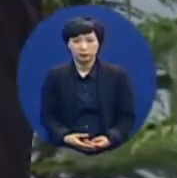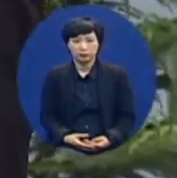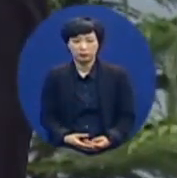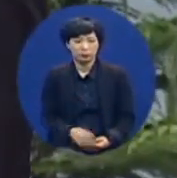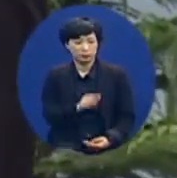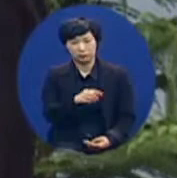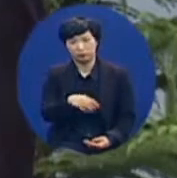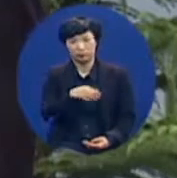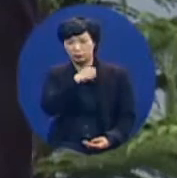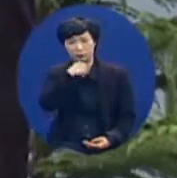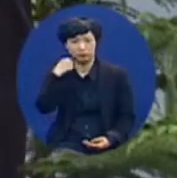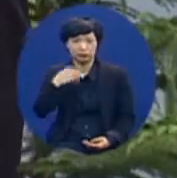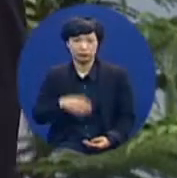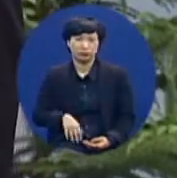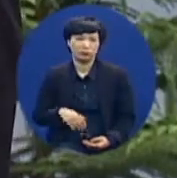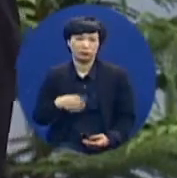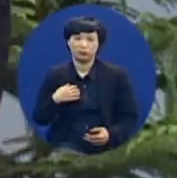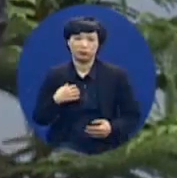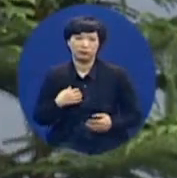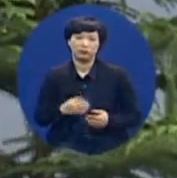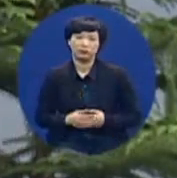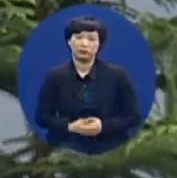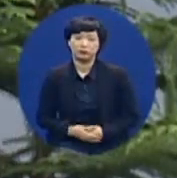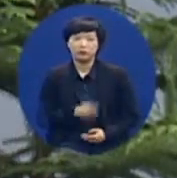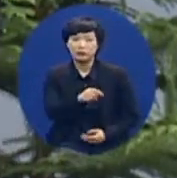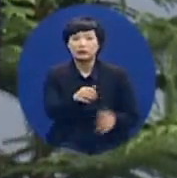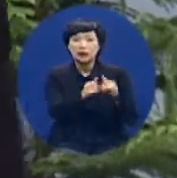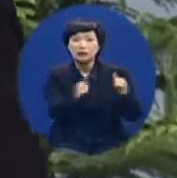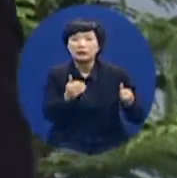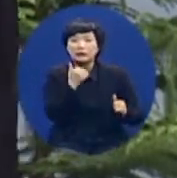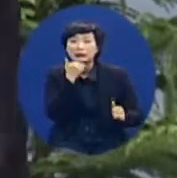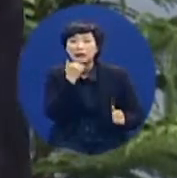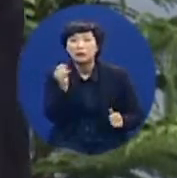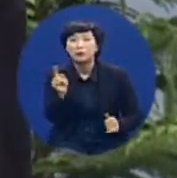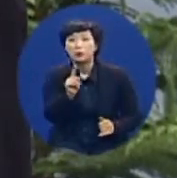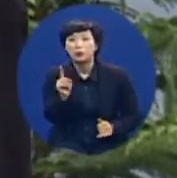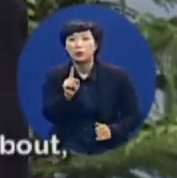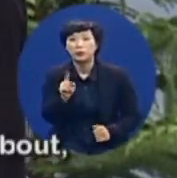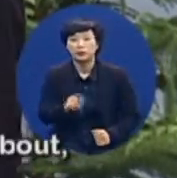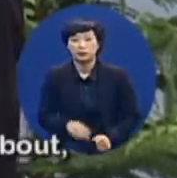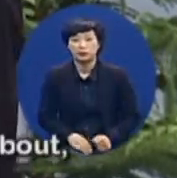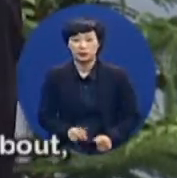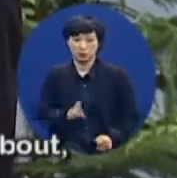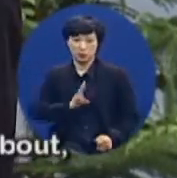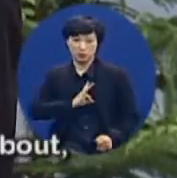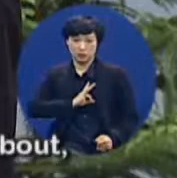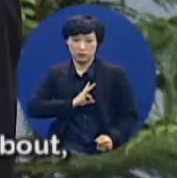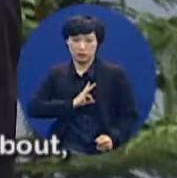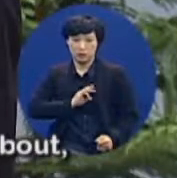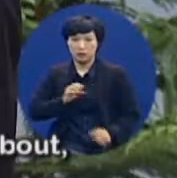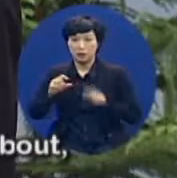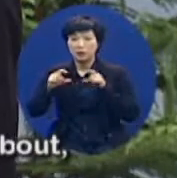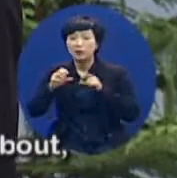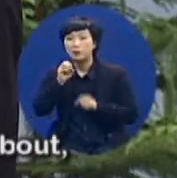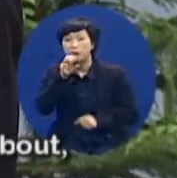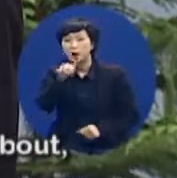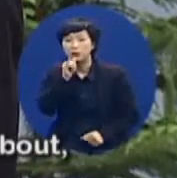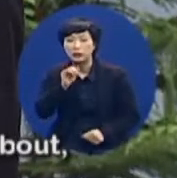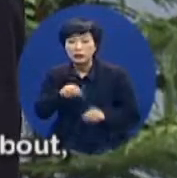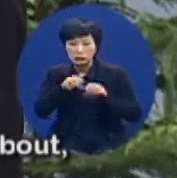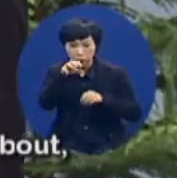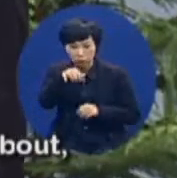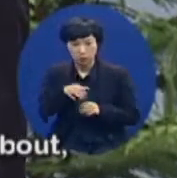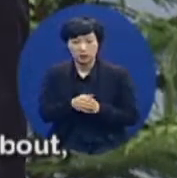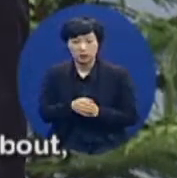재미가 없어요 그들이 기다리는 거 뭐냐 선지자들 통해서이 땅에 메시아를